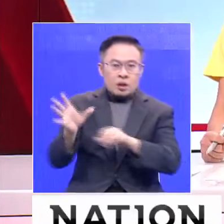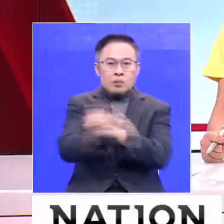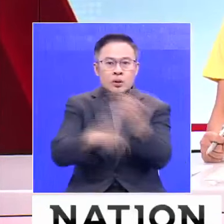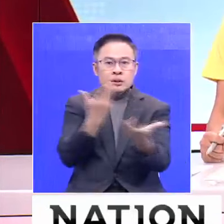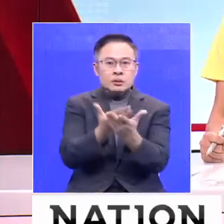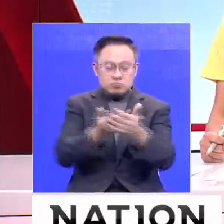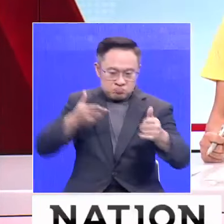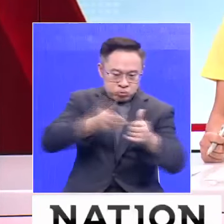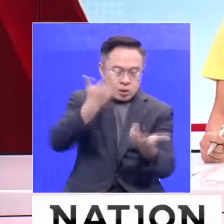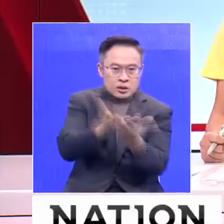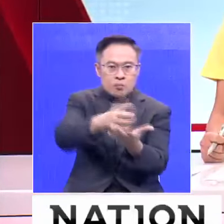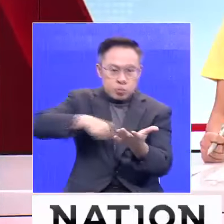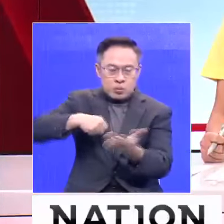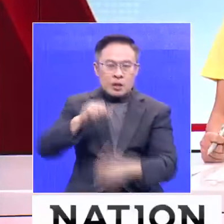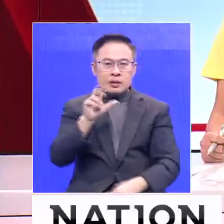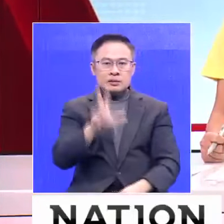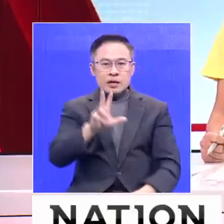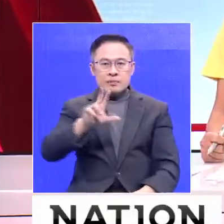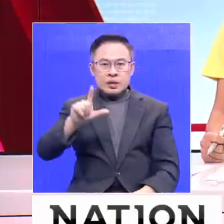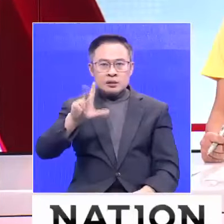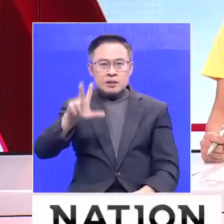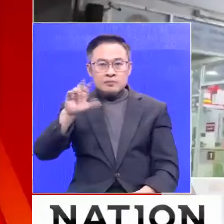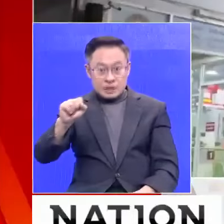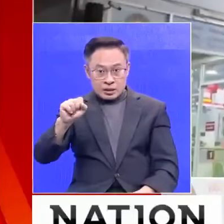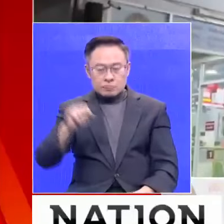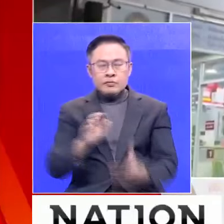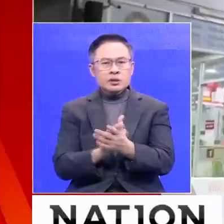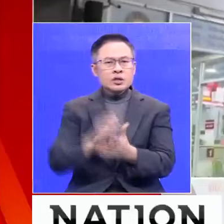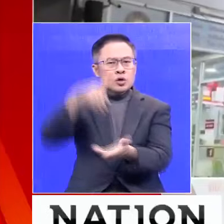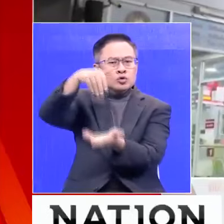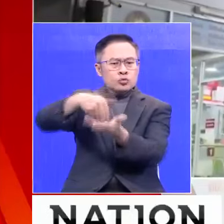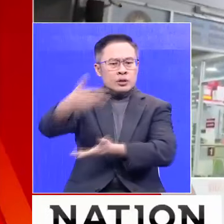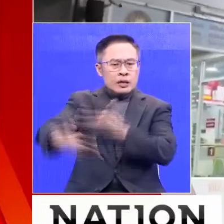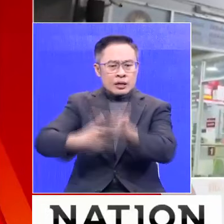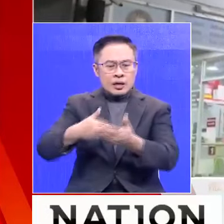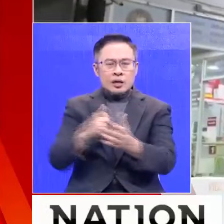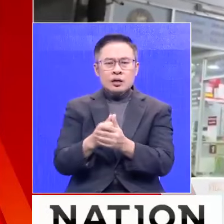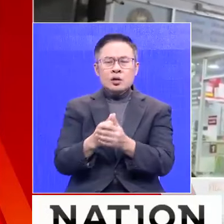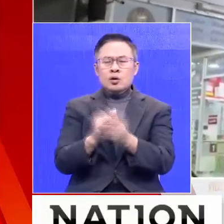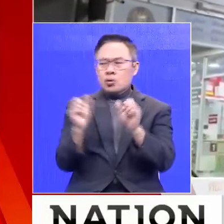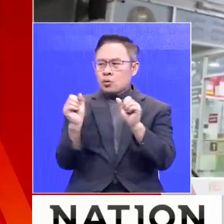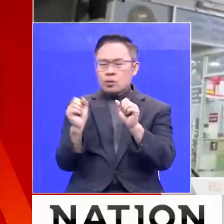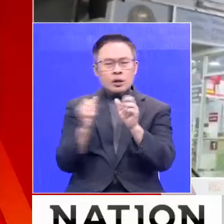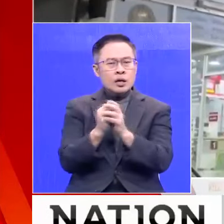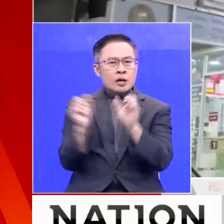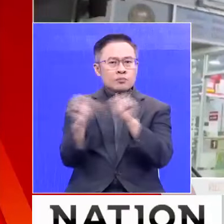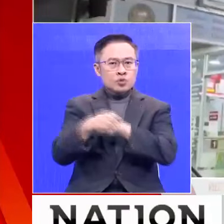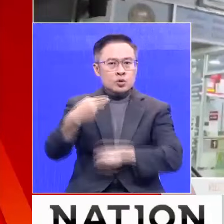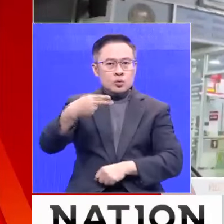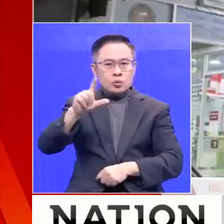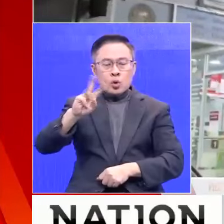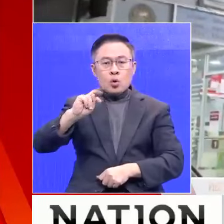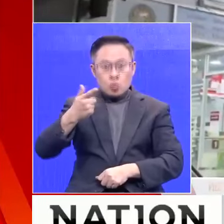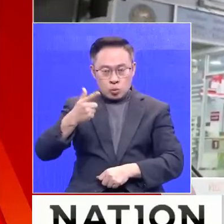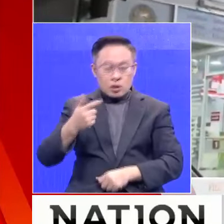ครับเป็นนักธุรกิจนามสกุลดังแล้วก็ไปจี้กันที่ลานจอดรถในห้างแห่งหนึ่งย่านสวนหลวงเลยนะครับวันนี้ครับทางผู้กำกับส